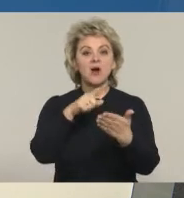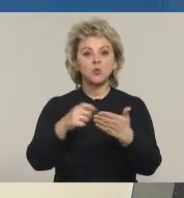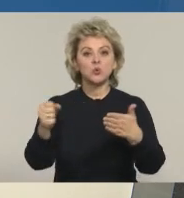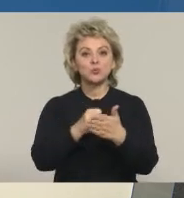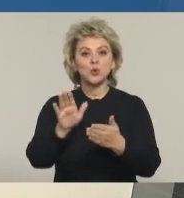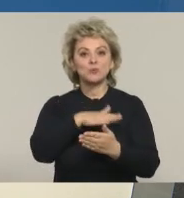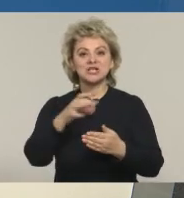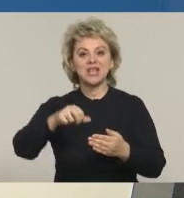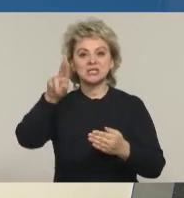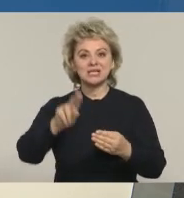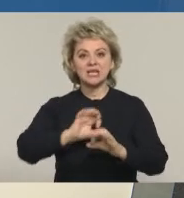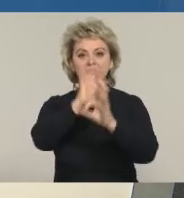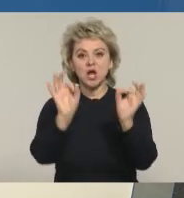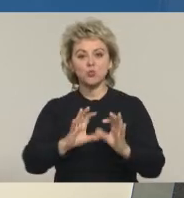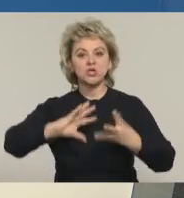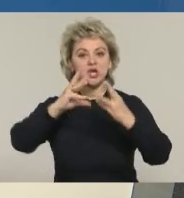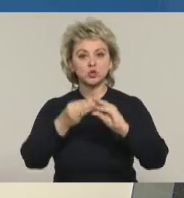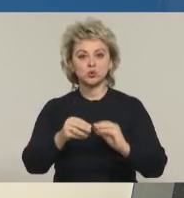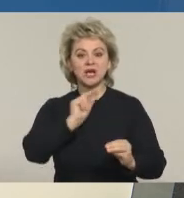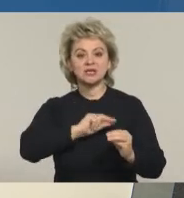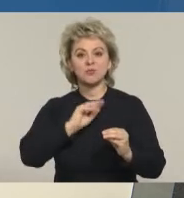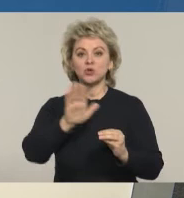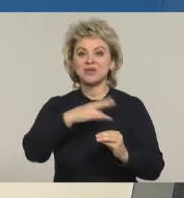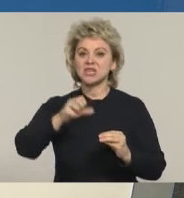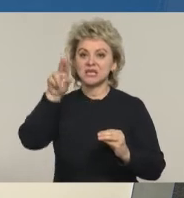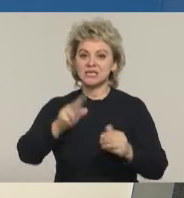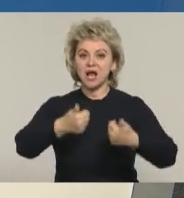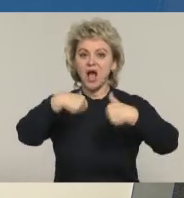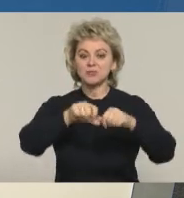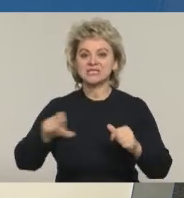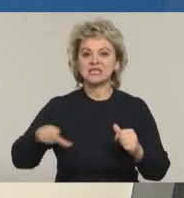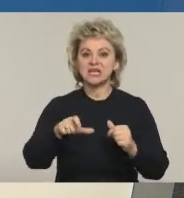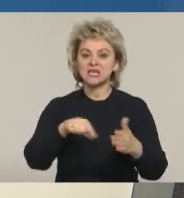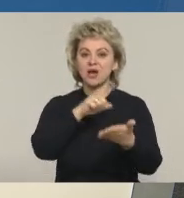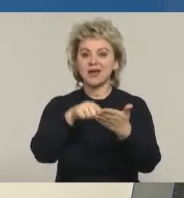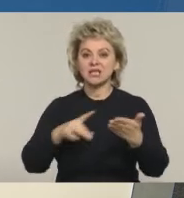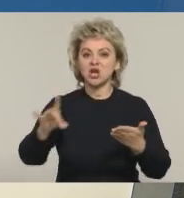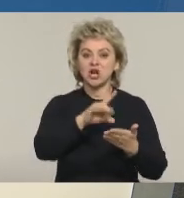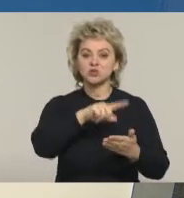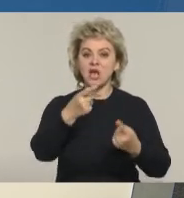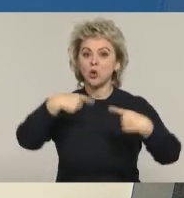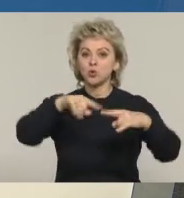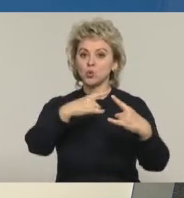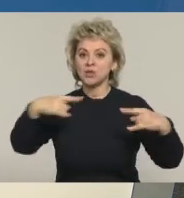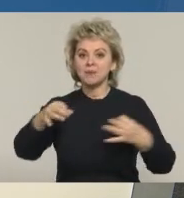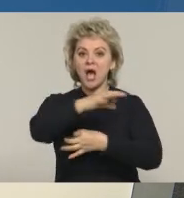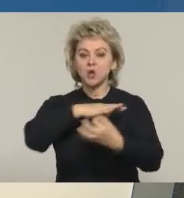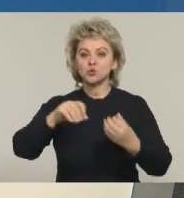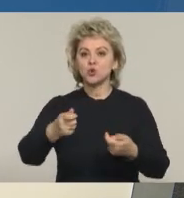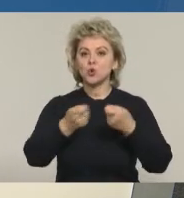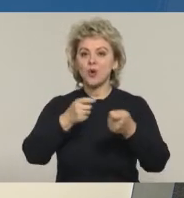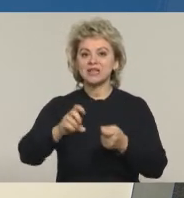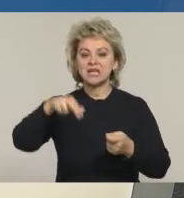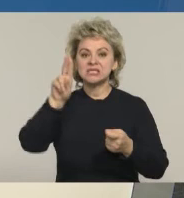Вопросы по достижению межнациональной гармонии и результаты работы межнациональных комиссий в донских городах и районах за круглым столом обсудили